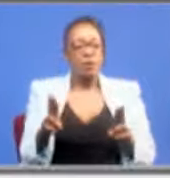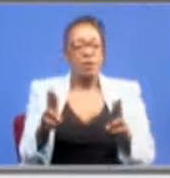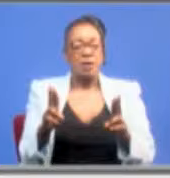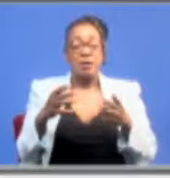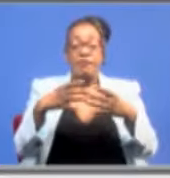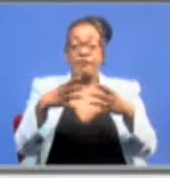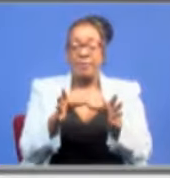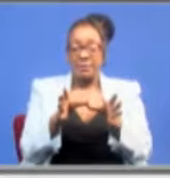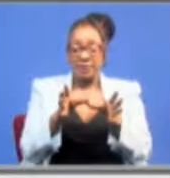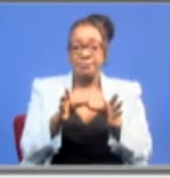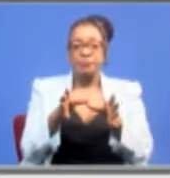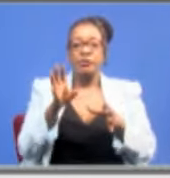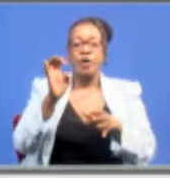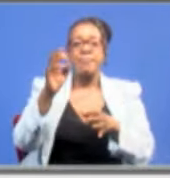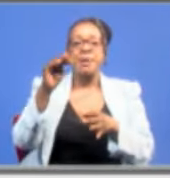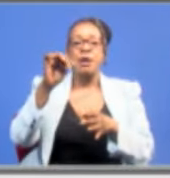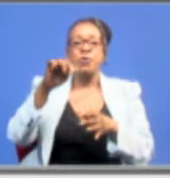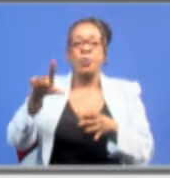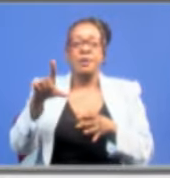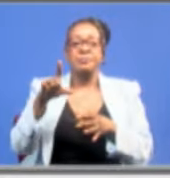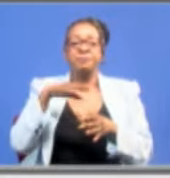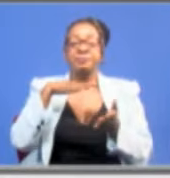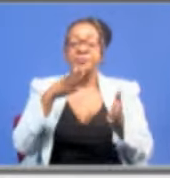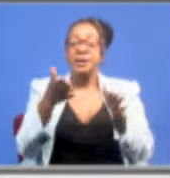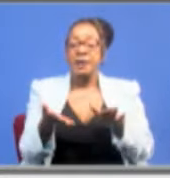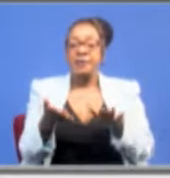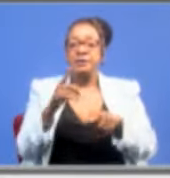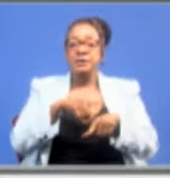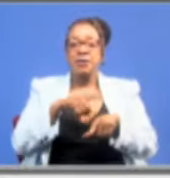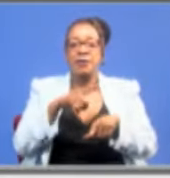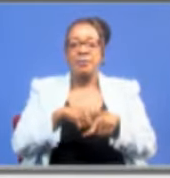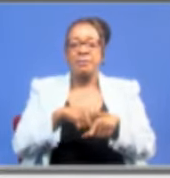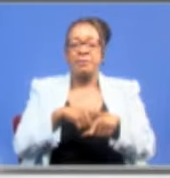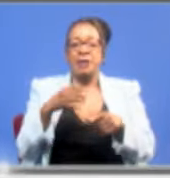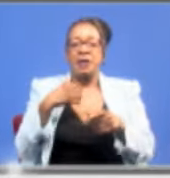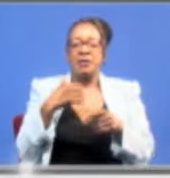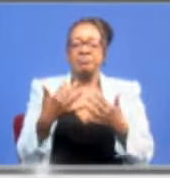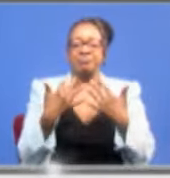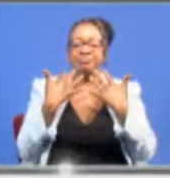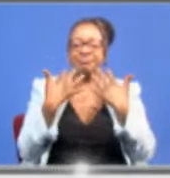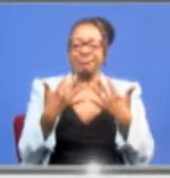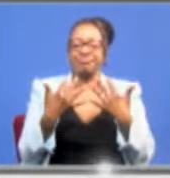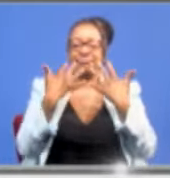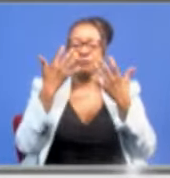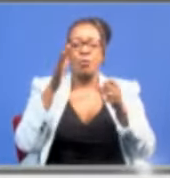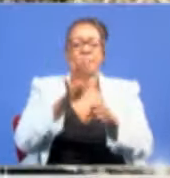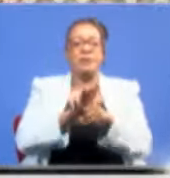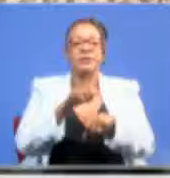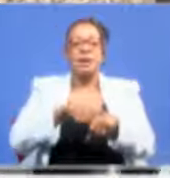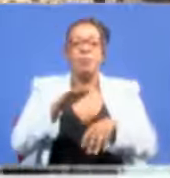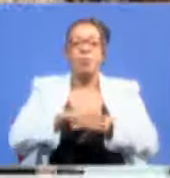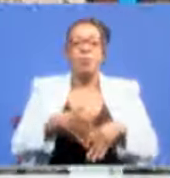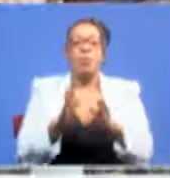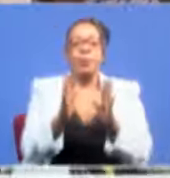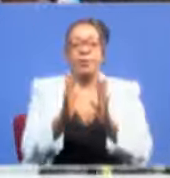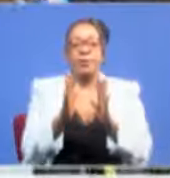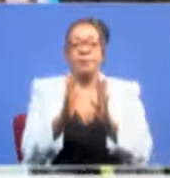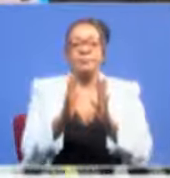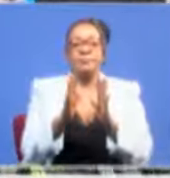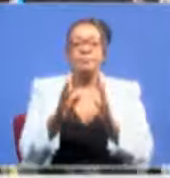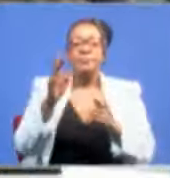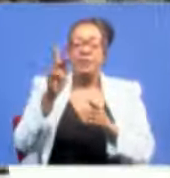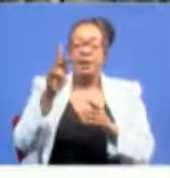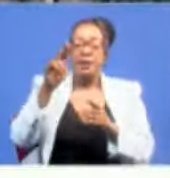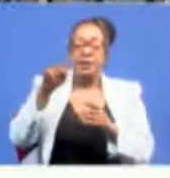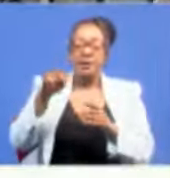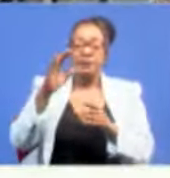familia mwenda zake, Emmanuel Giggs alipoteza maisha baada ya kuzidiwa na moshi wa vitoza machozi akiwa barabarani. Tume ya haki za kibinadamu